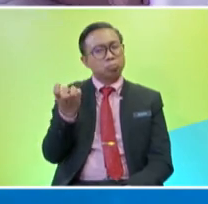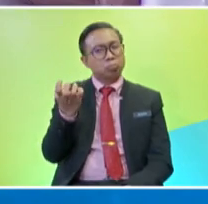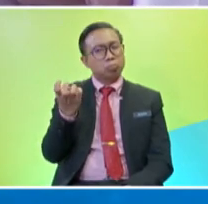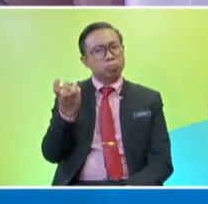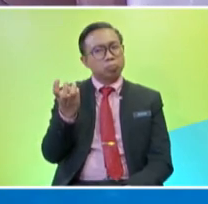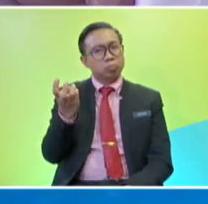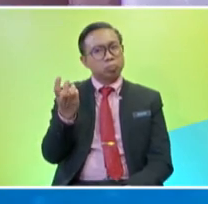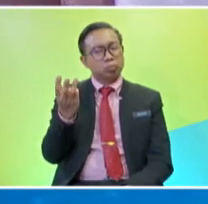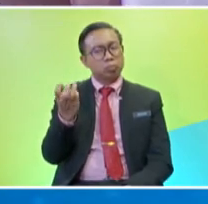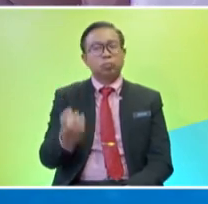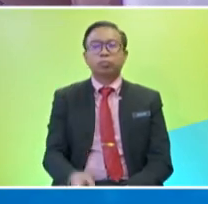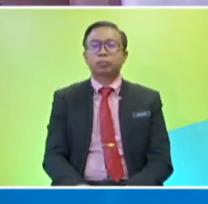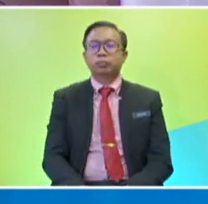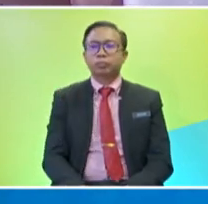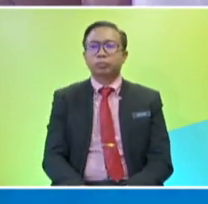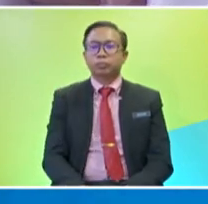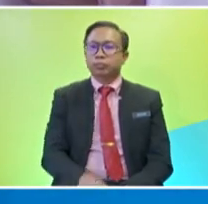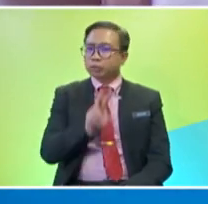jangan lupa bersihkan